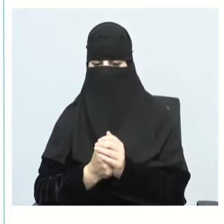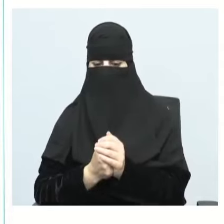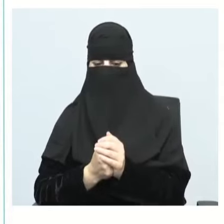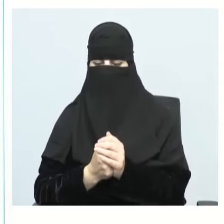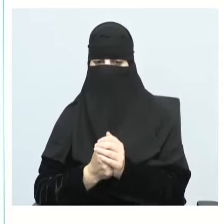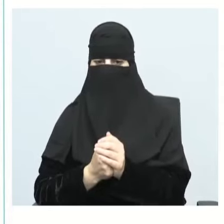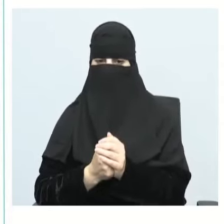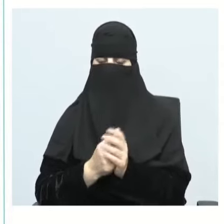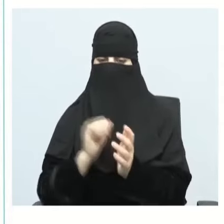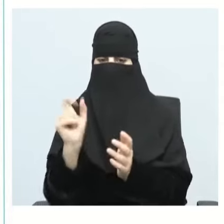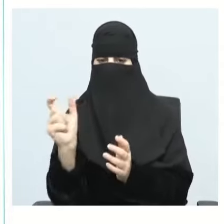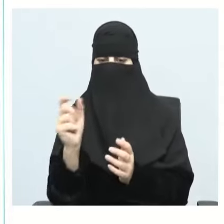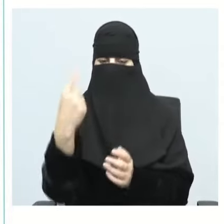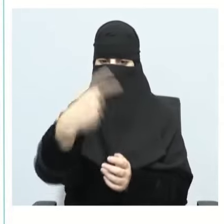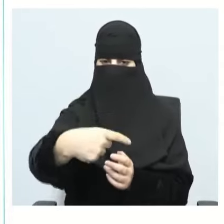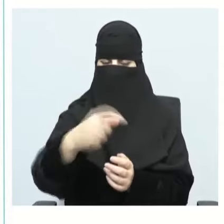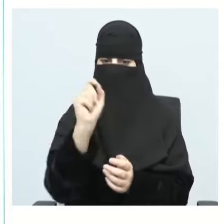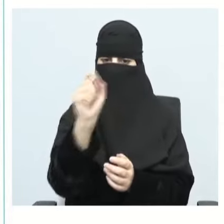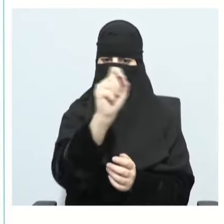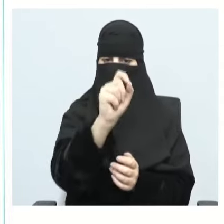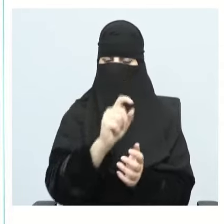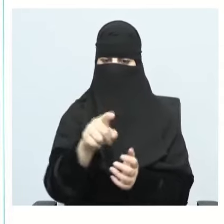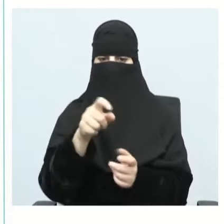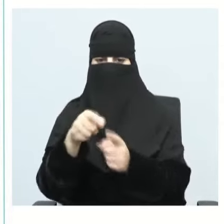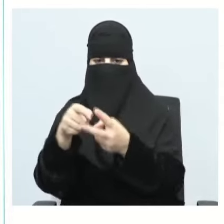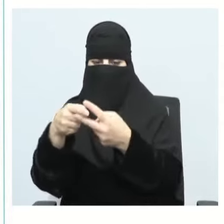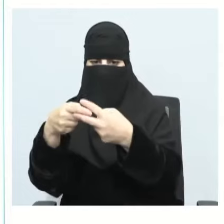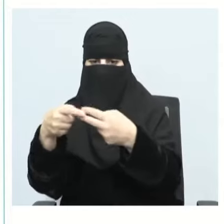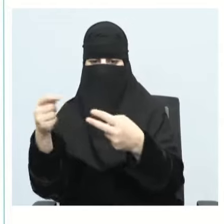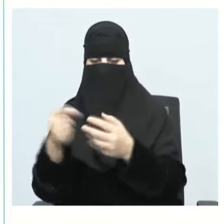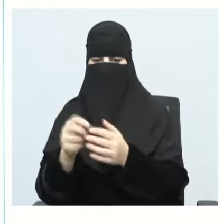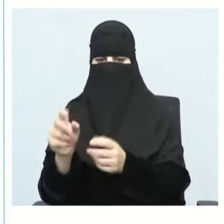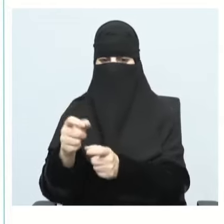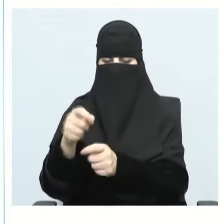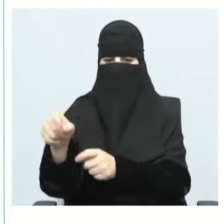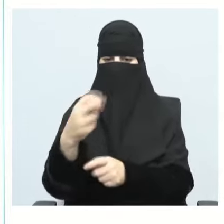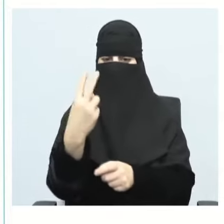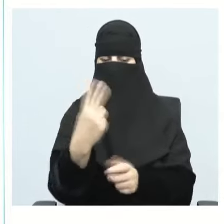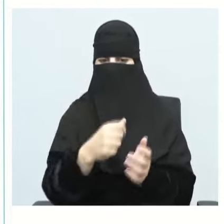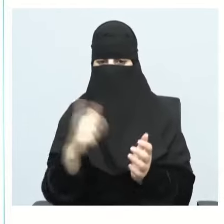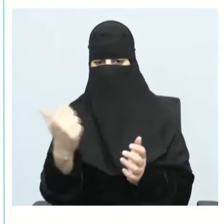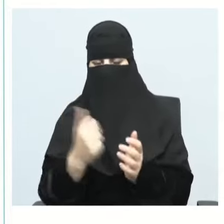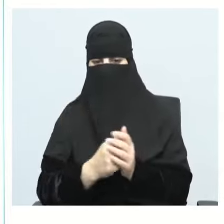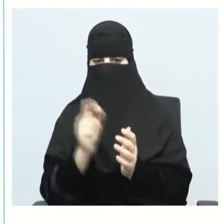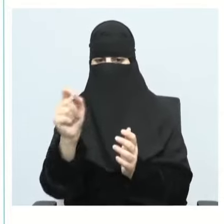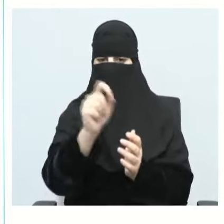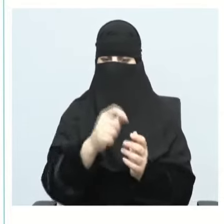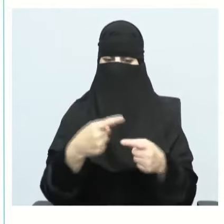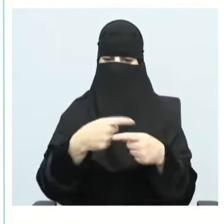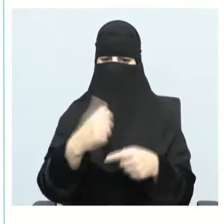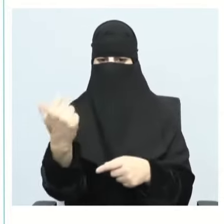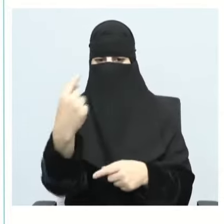من عشر نقاط اصبحت عشر نقاط طيب هنا سهم يمثل ست نقاط في العاشره مع السته 16